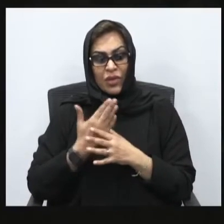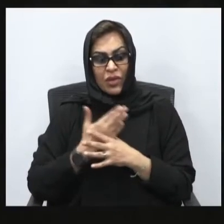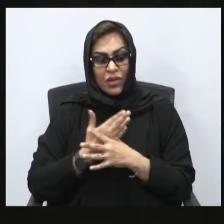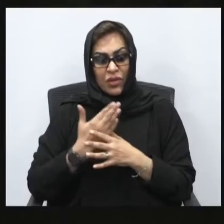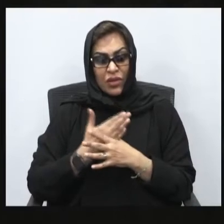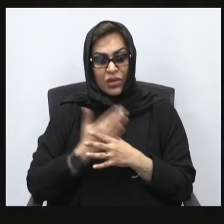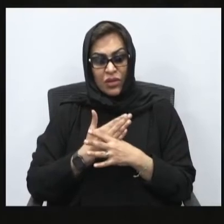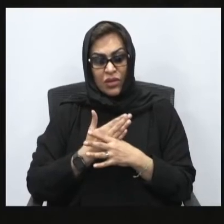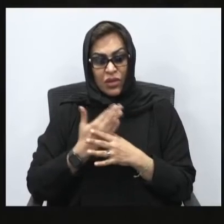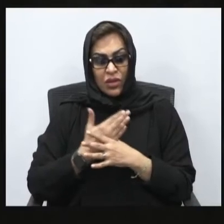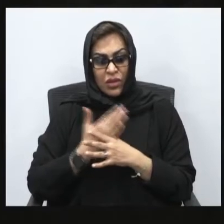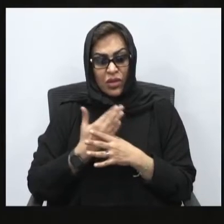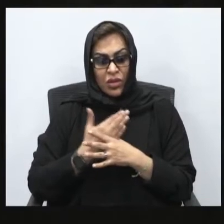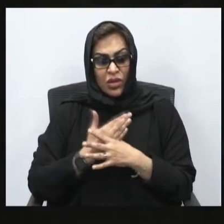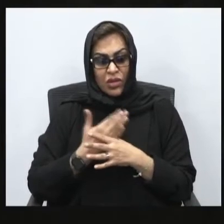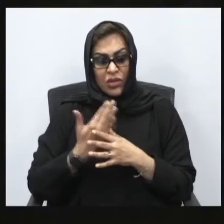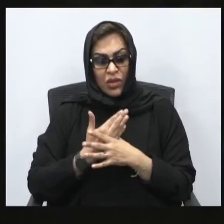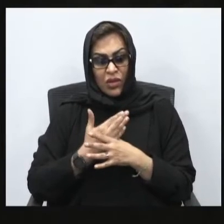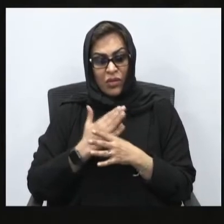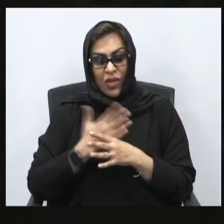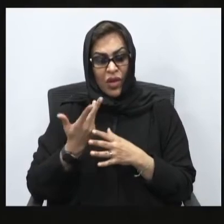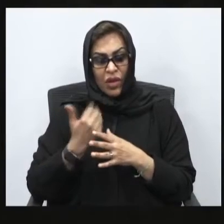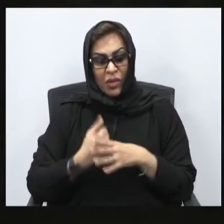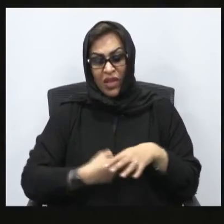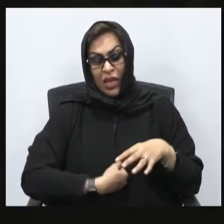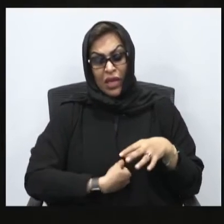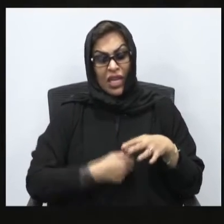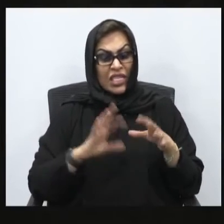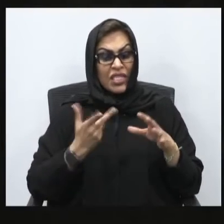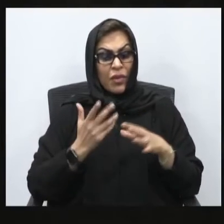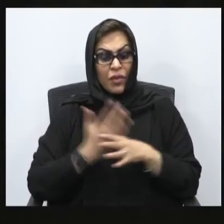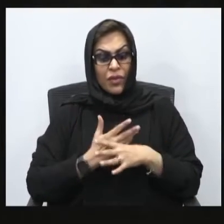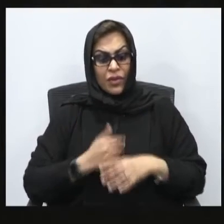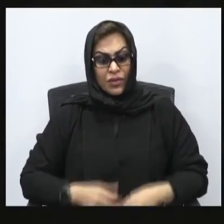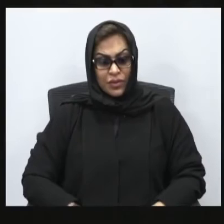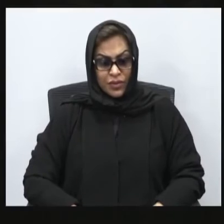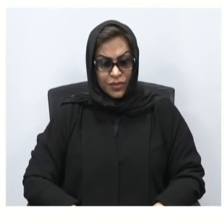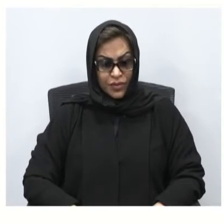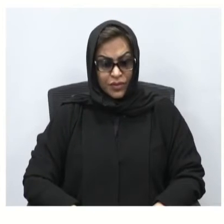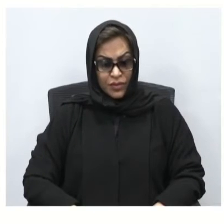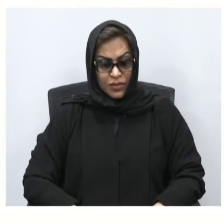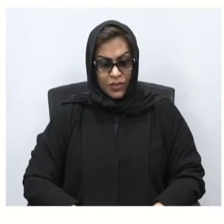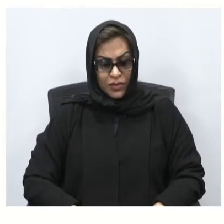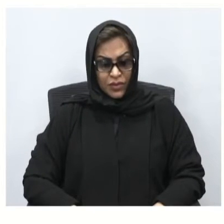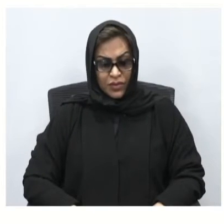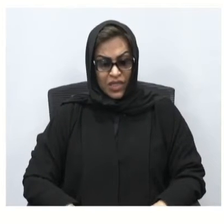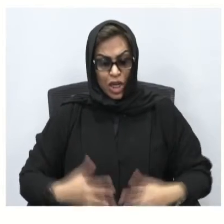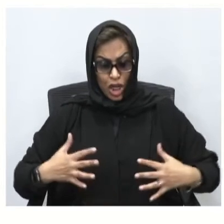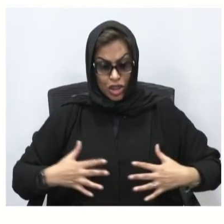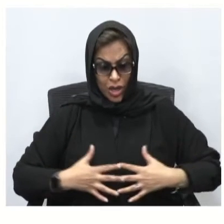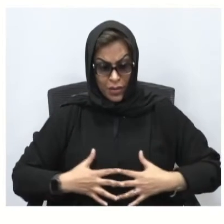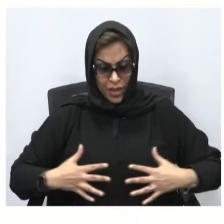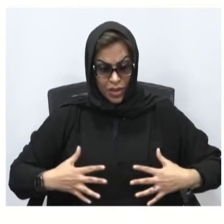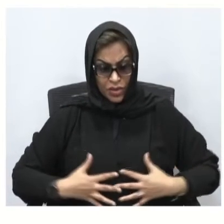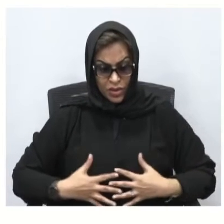اضعها على على منطقه السره مثلا لماذا هنا لكي تكون القبضه امين